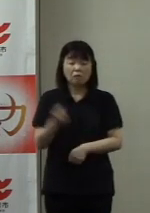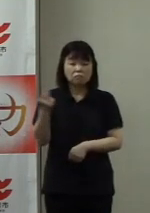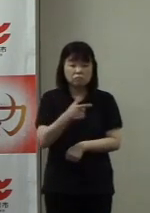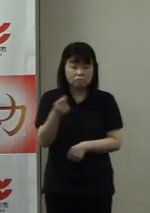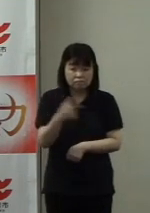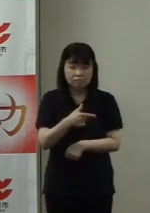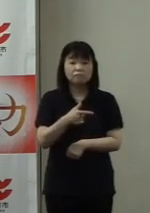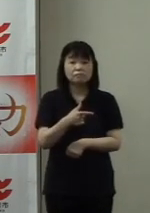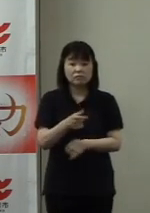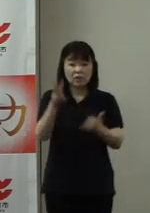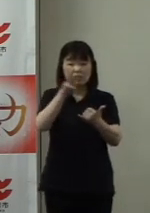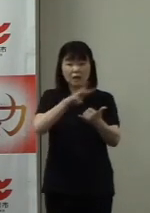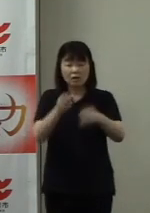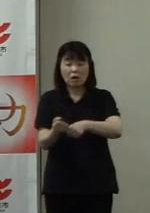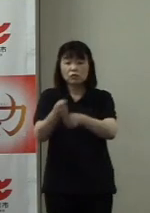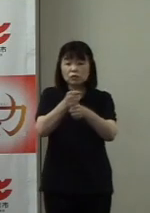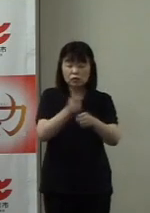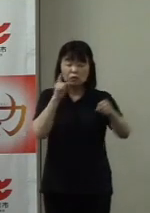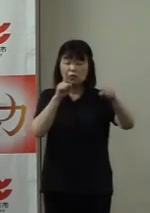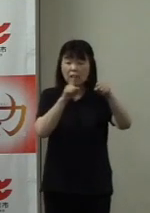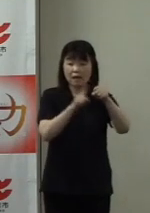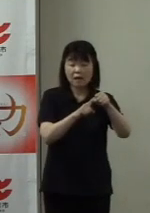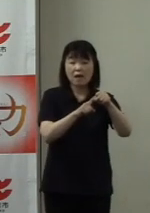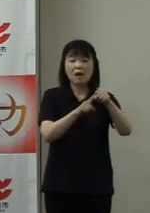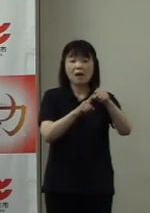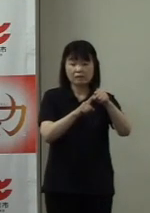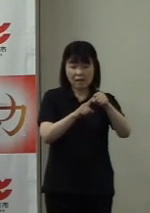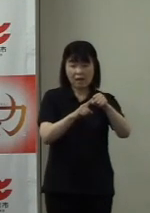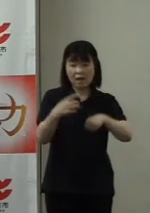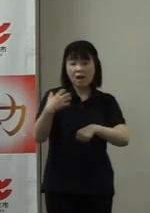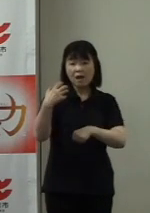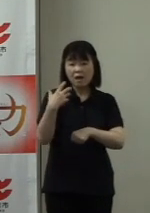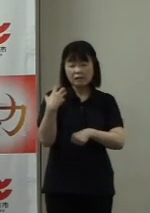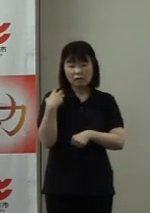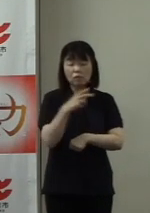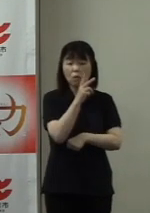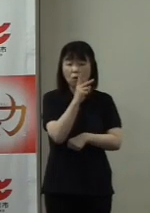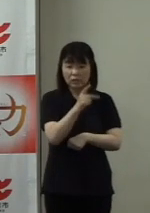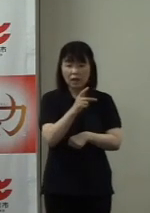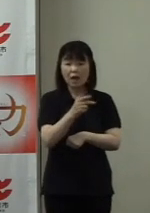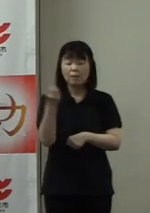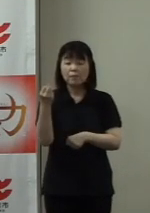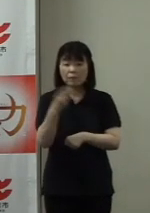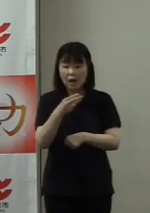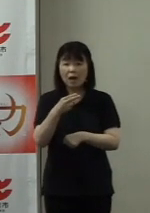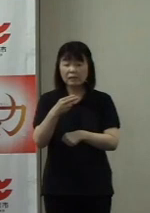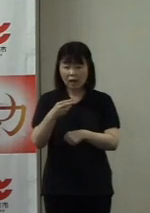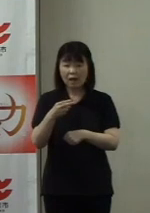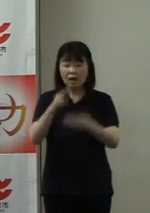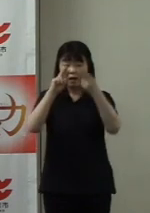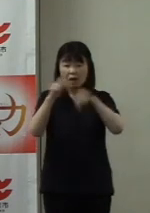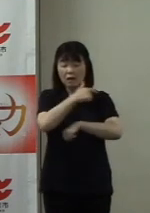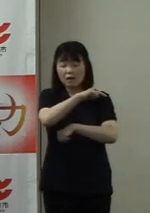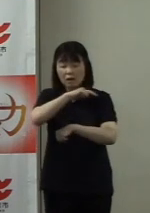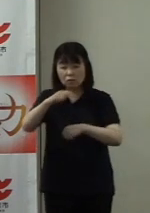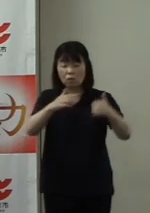害復旧に向けてですね、担当課はもとより、業者の方々にもですね協力を願いながら